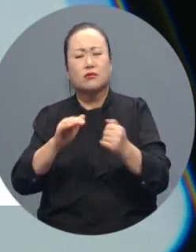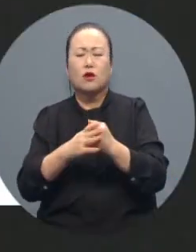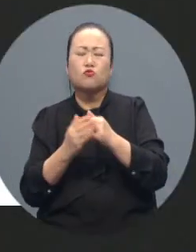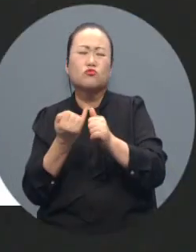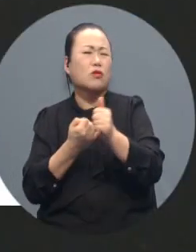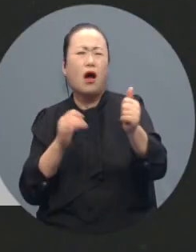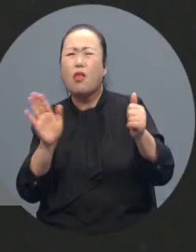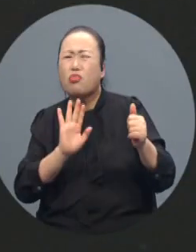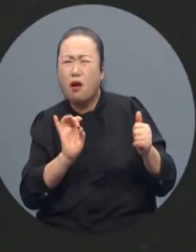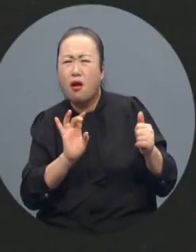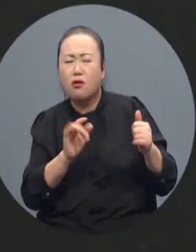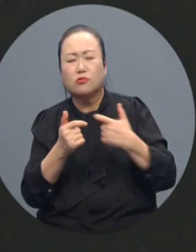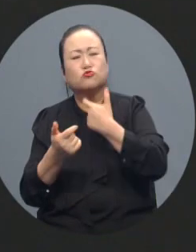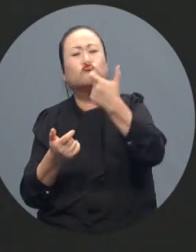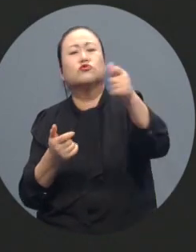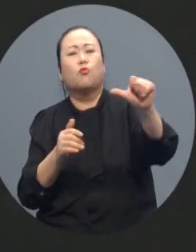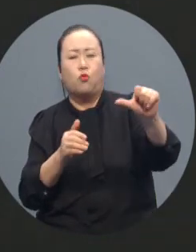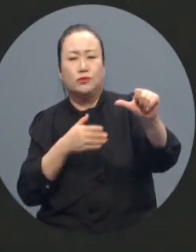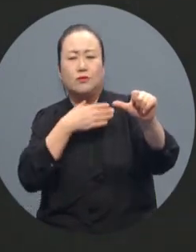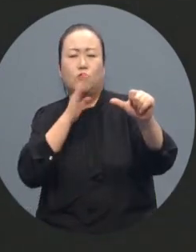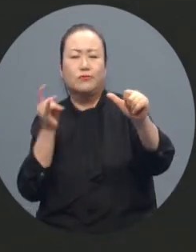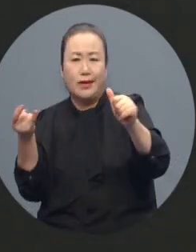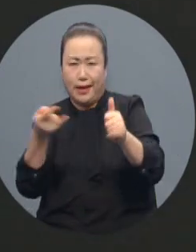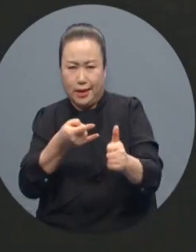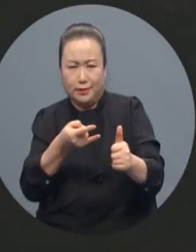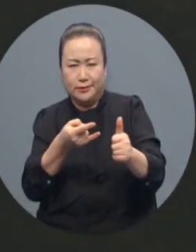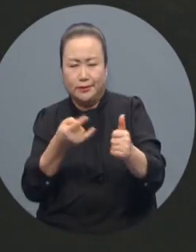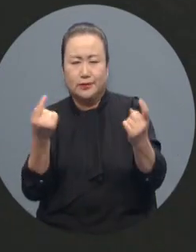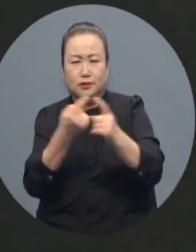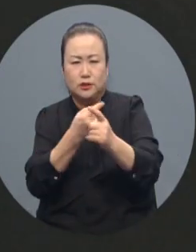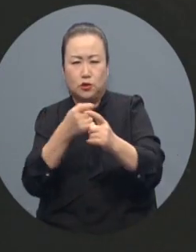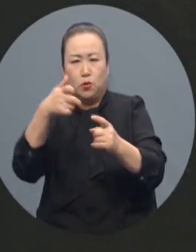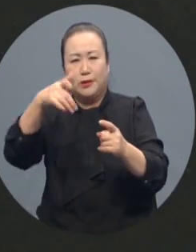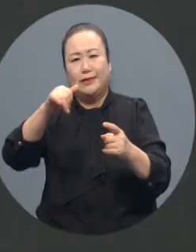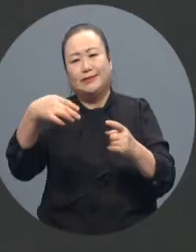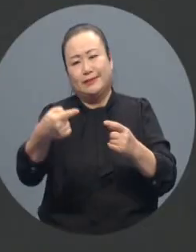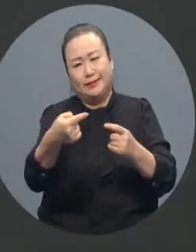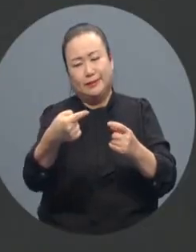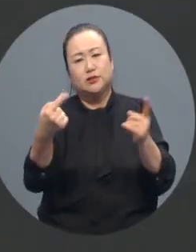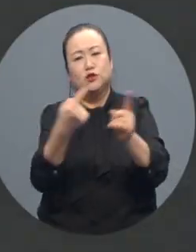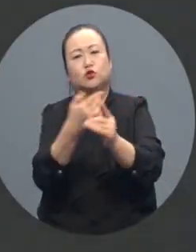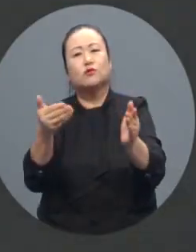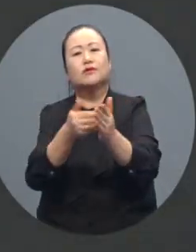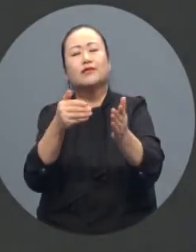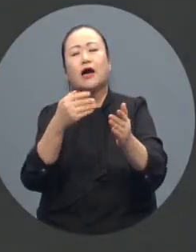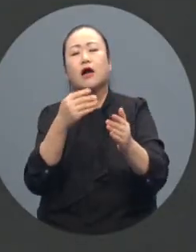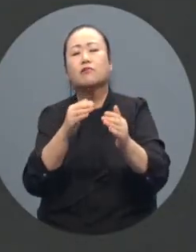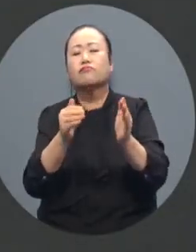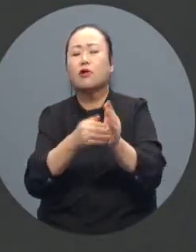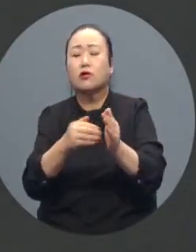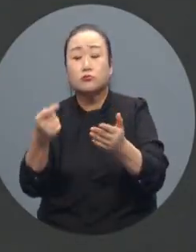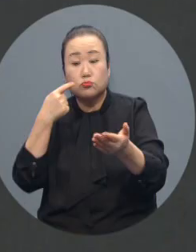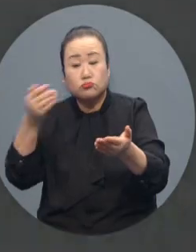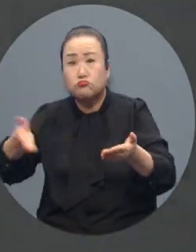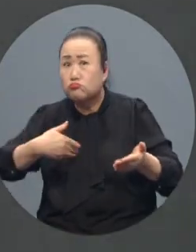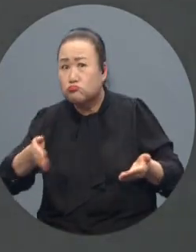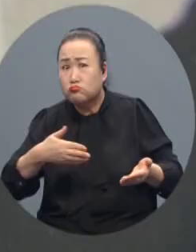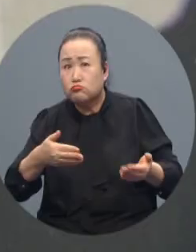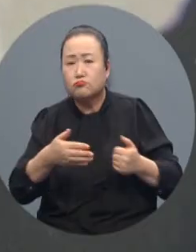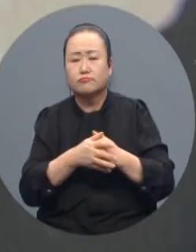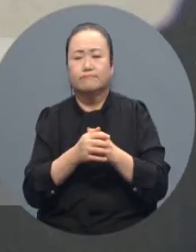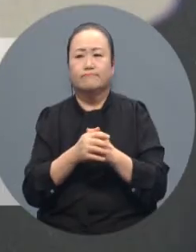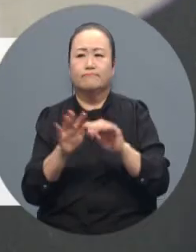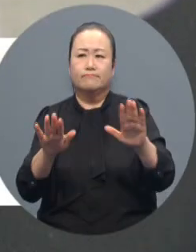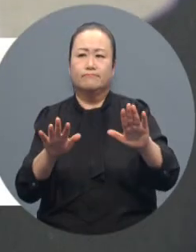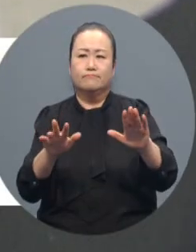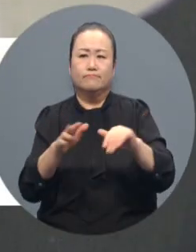돼요. 65세 이상 고령층에게 지급하는 재택치료 키트는 치료가 끝날 때까지 구경도 못했다고 합니다.